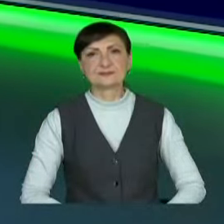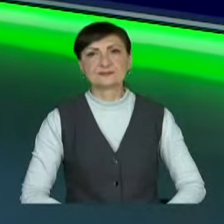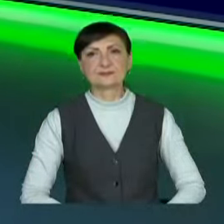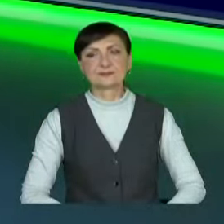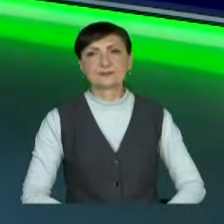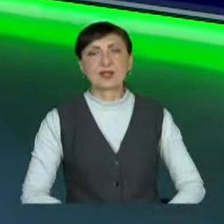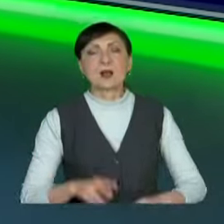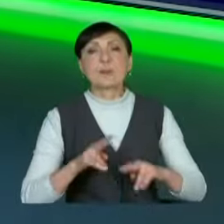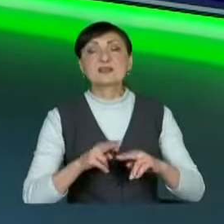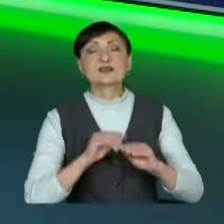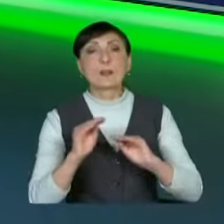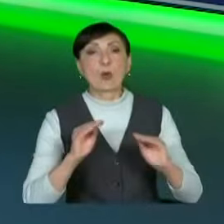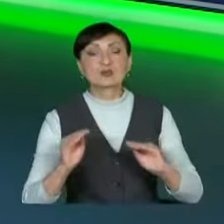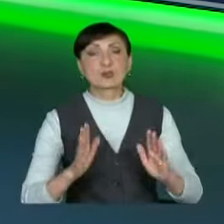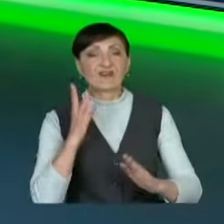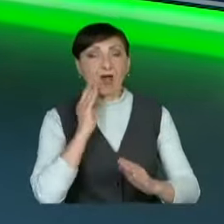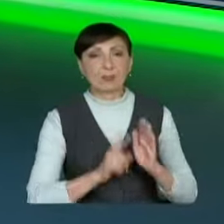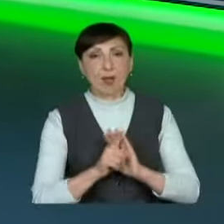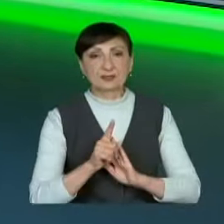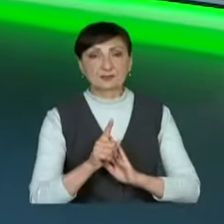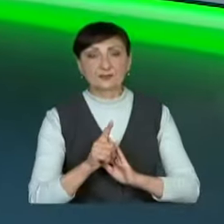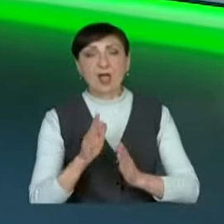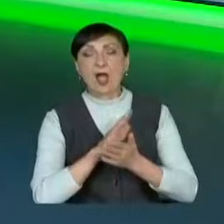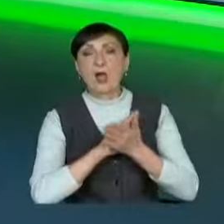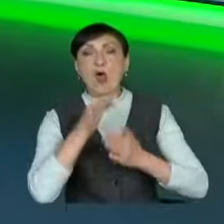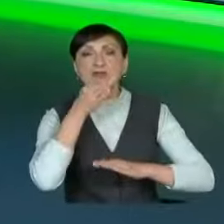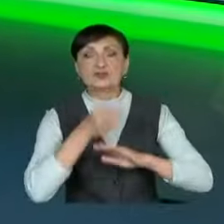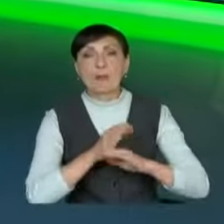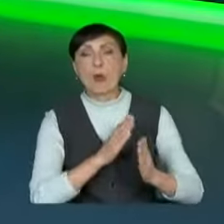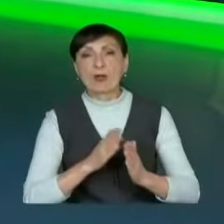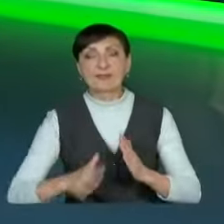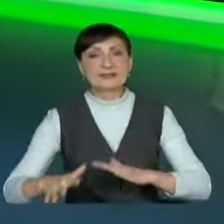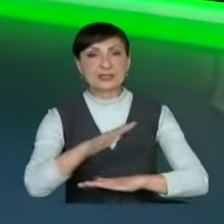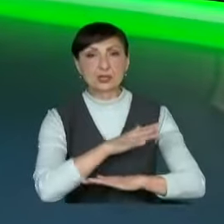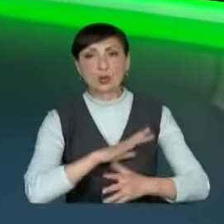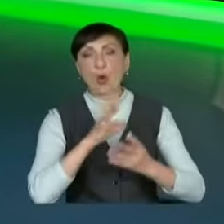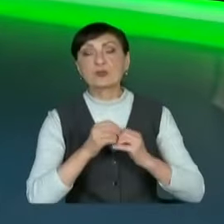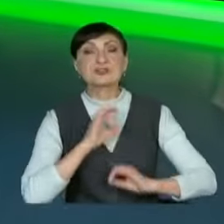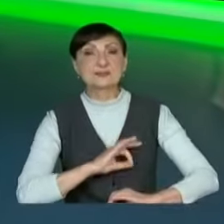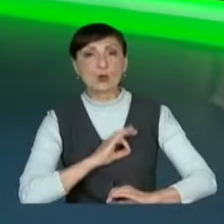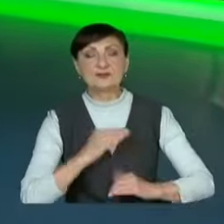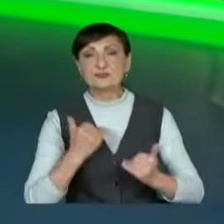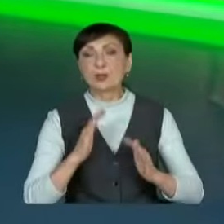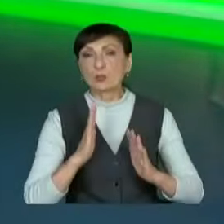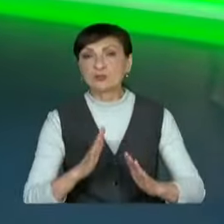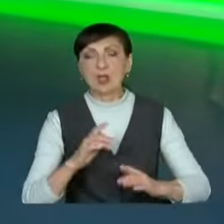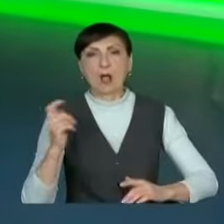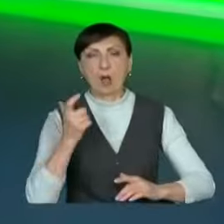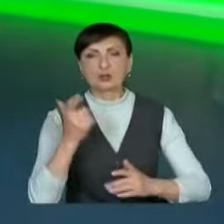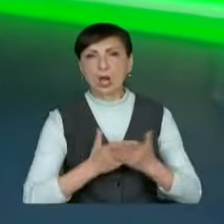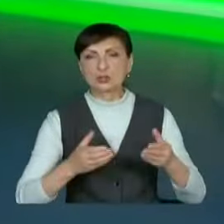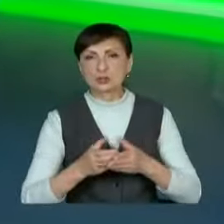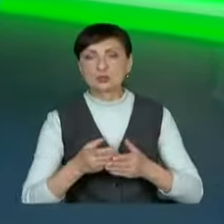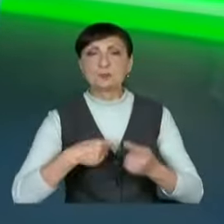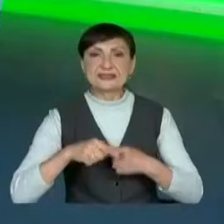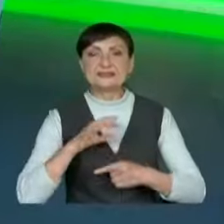Паспорта благоустройства введут в Алматы. Отвечает за чистоту и порядок на территориях общего пользования теперь будут коммунальные службы,